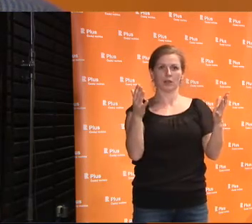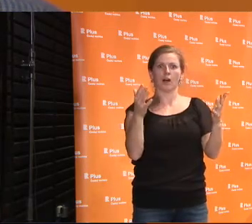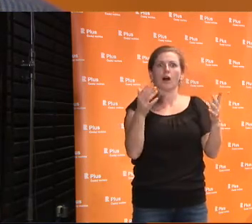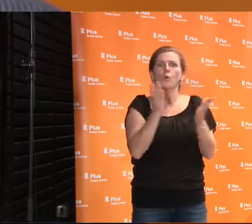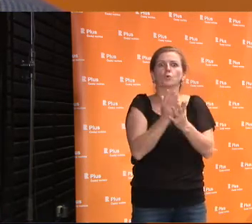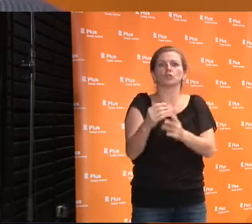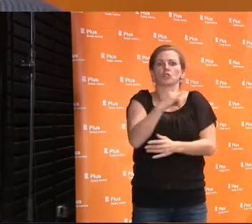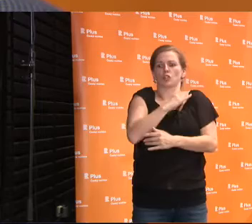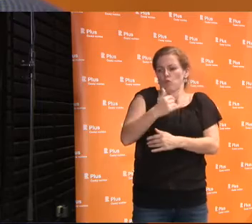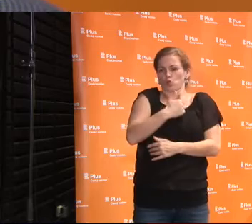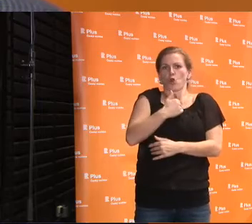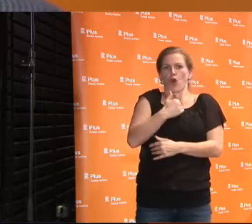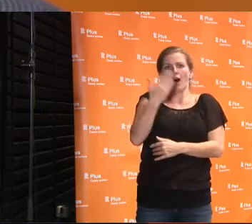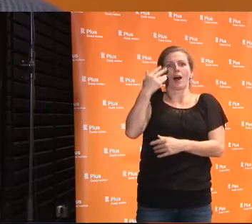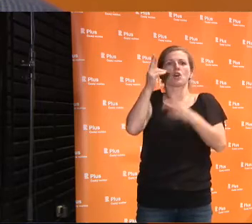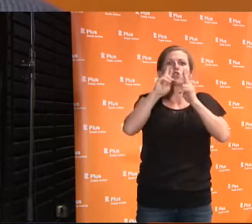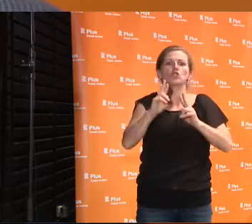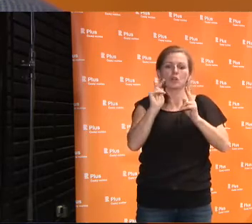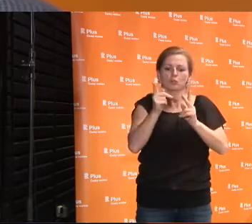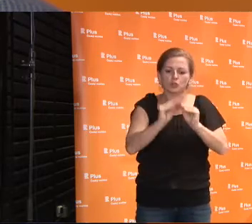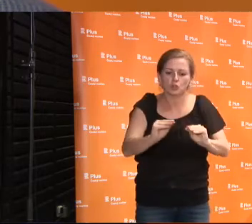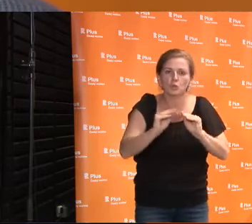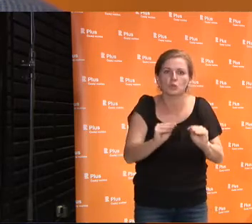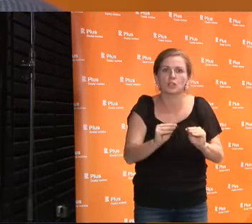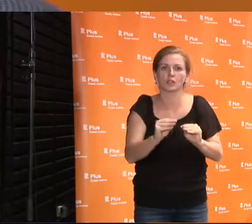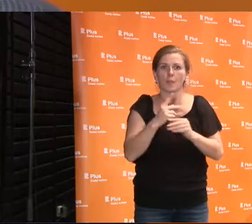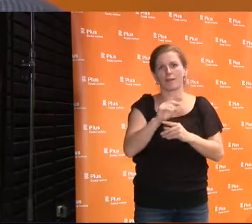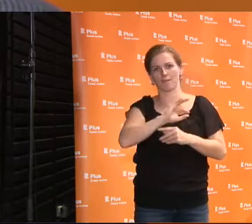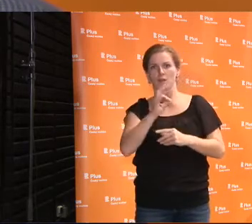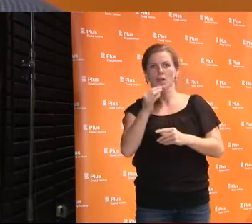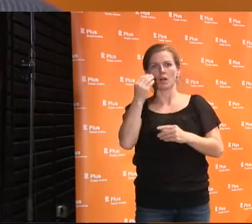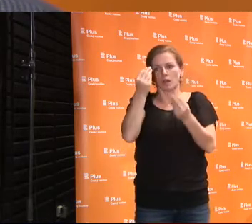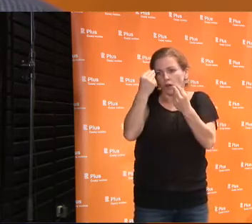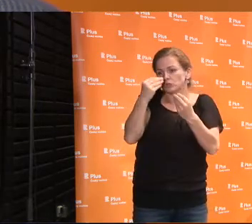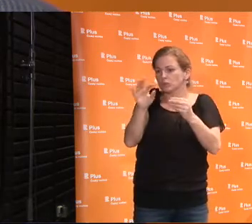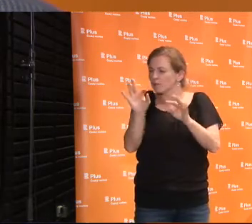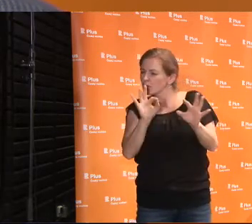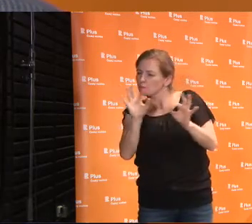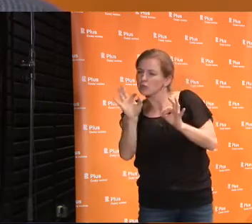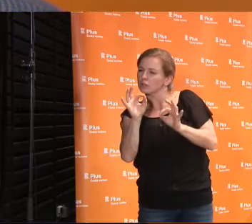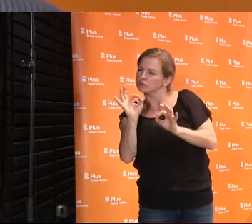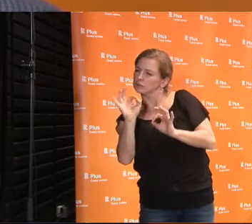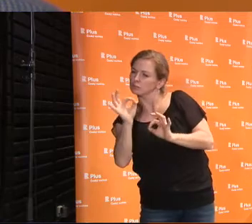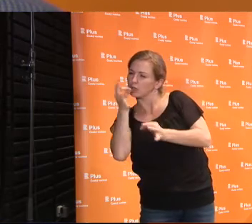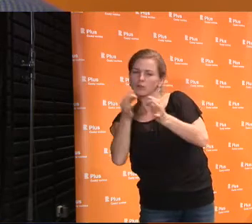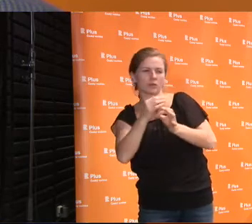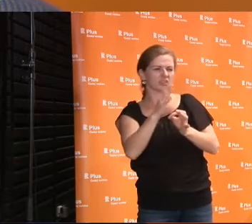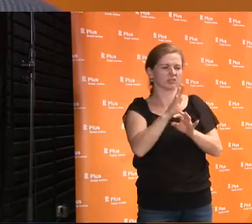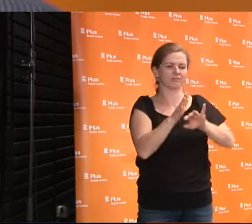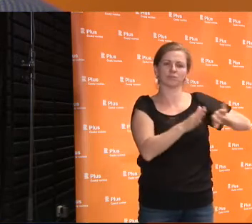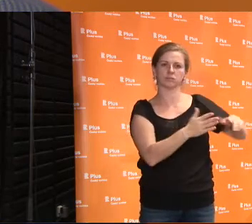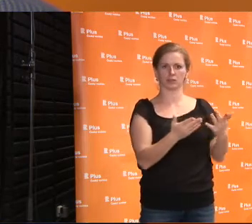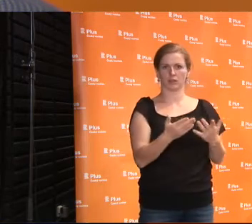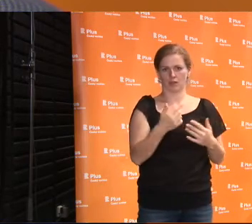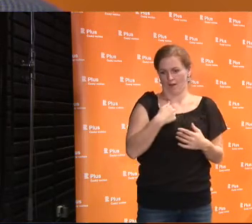okamžiku ne školy, ale rodičů. Protože já to vidím, já mám malé děti, respektive jejich věkový rozdíl je velký, jedno má mladší syn